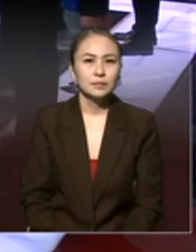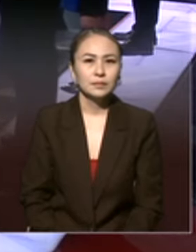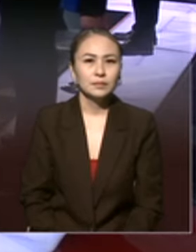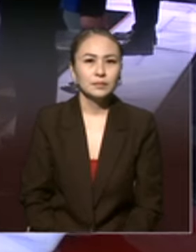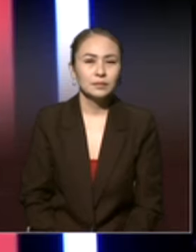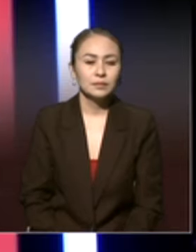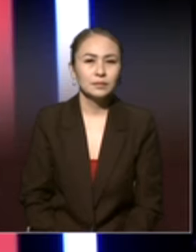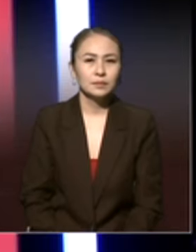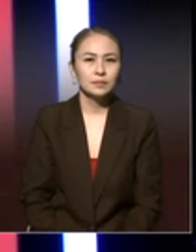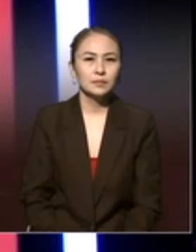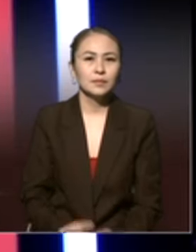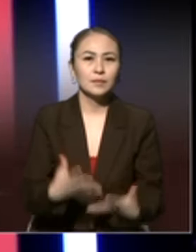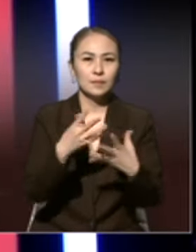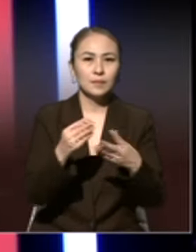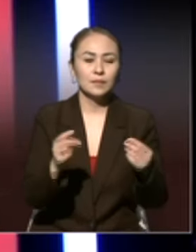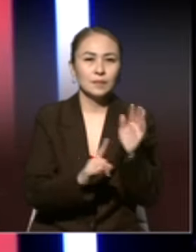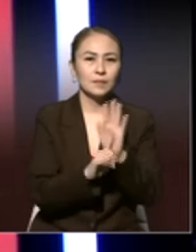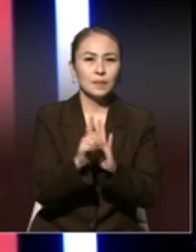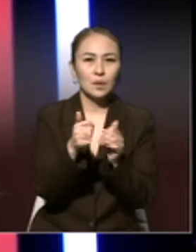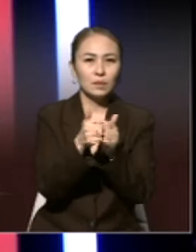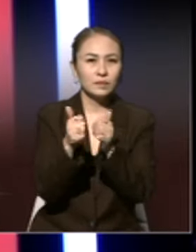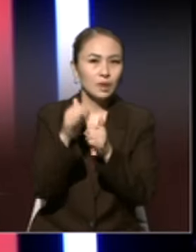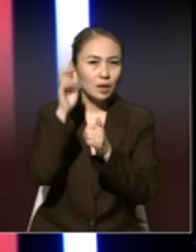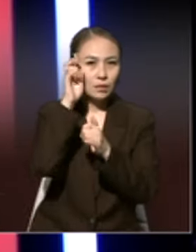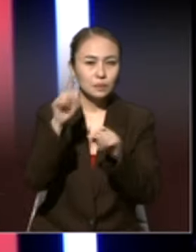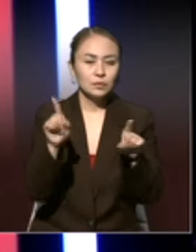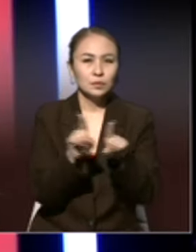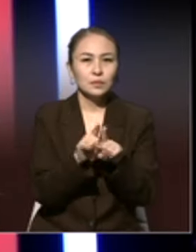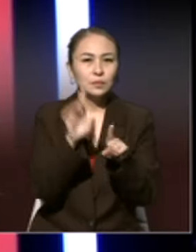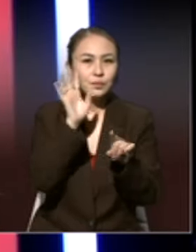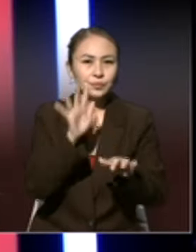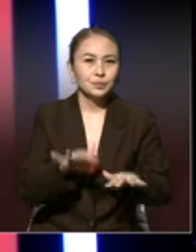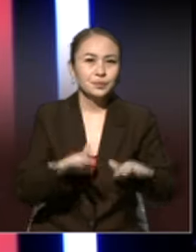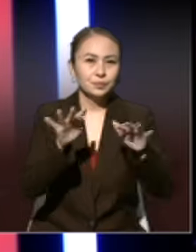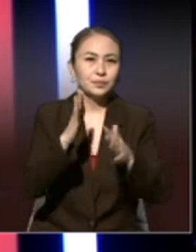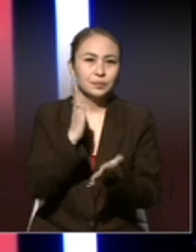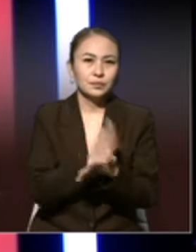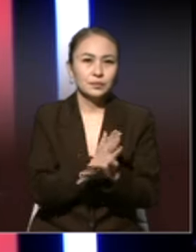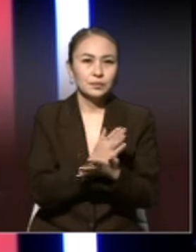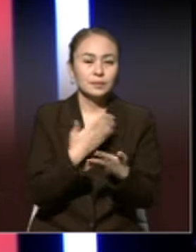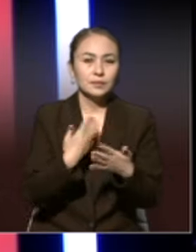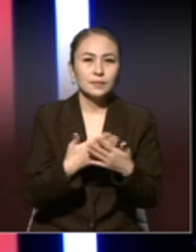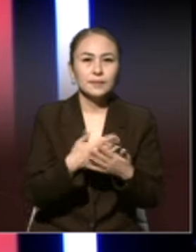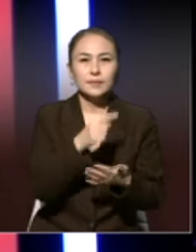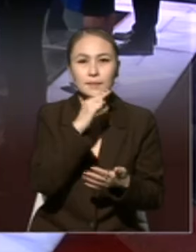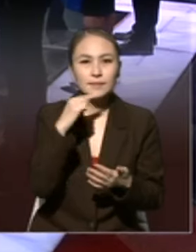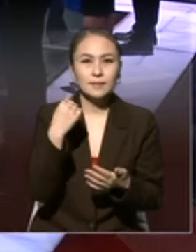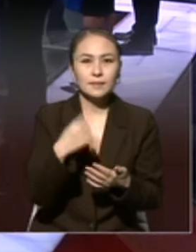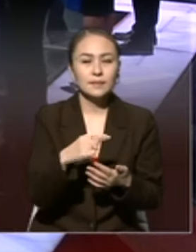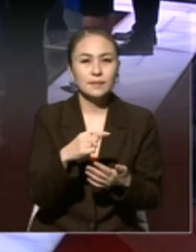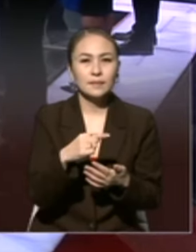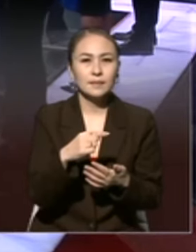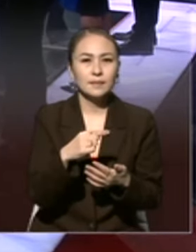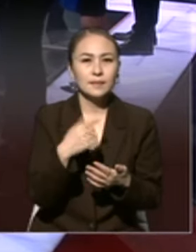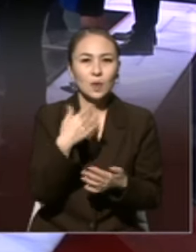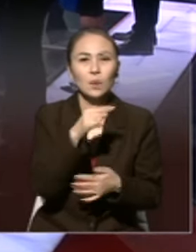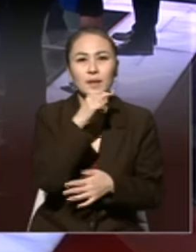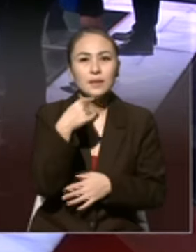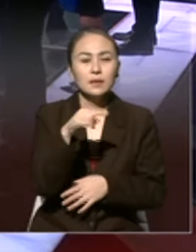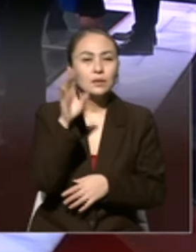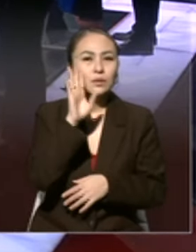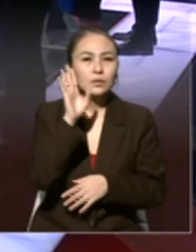Елдор Мырза, көктем келгелі осы көрші елдерде де қазір су тасқыны болып жатыр, мысалға Ресейде, иә? Сол Ресейдің